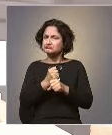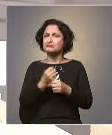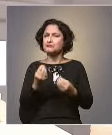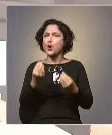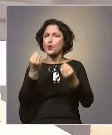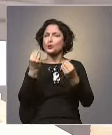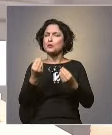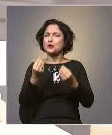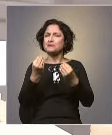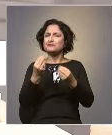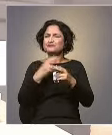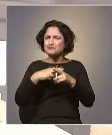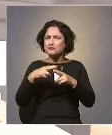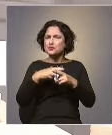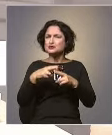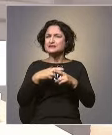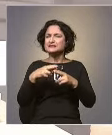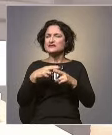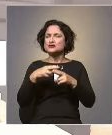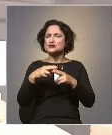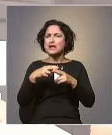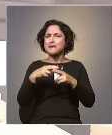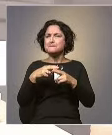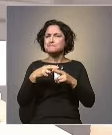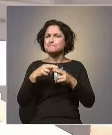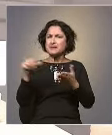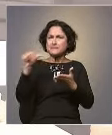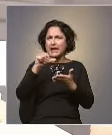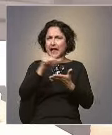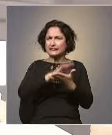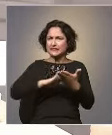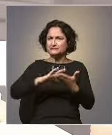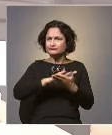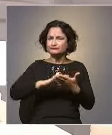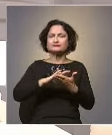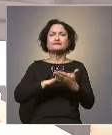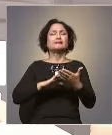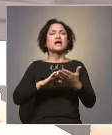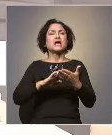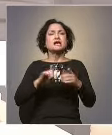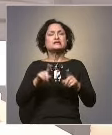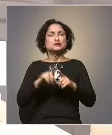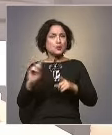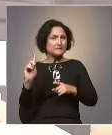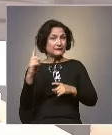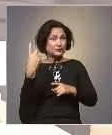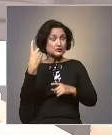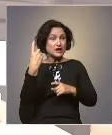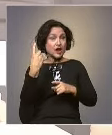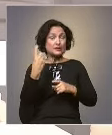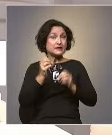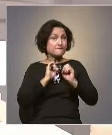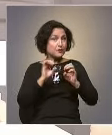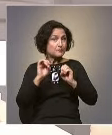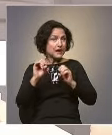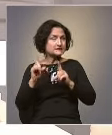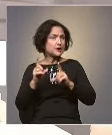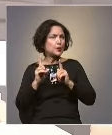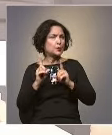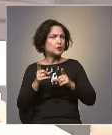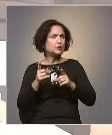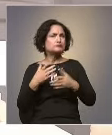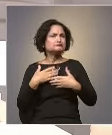тип дезинфектант, който е специално насочен за COVID. Има така първоначални сведения за нови такива препарати, които са